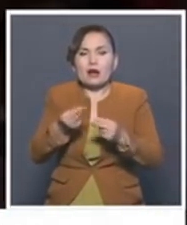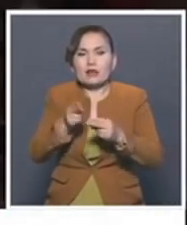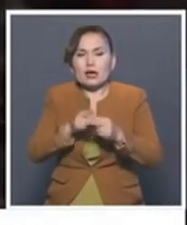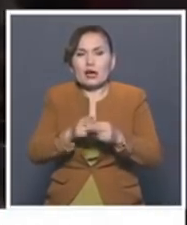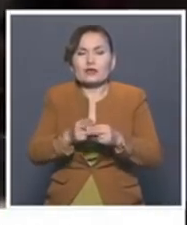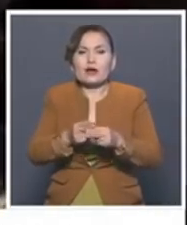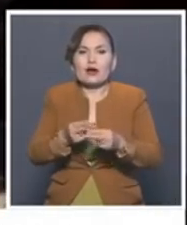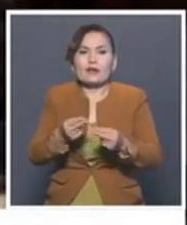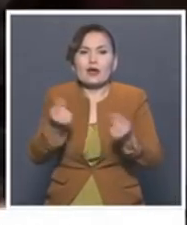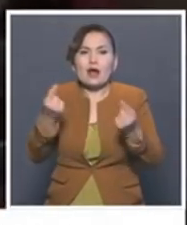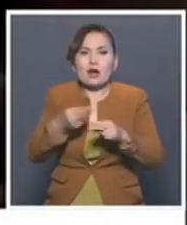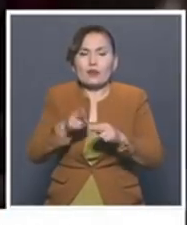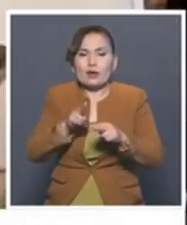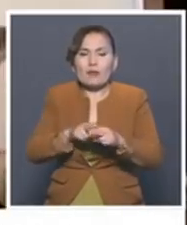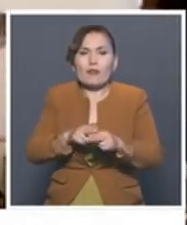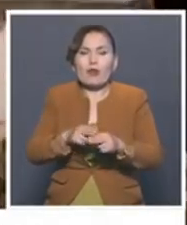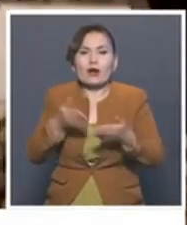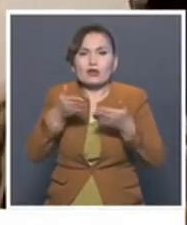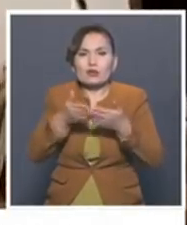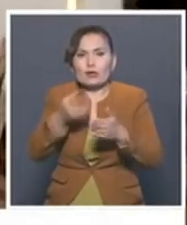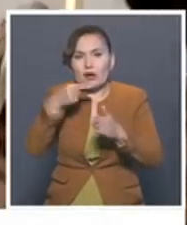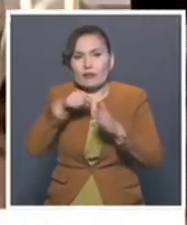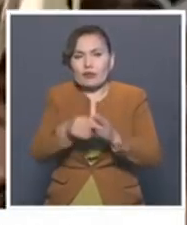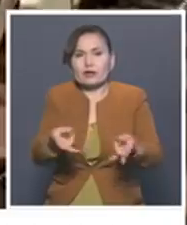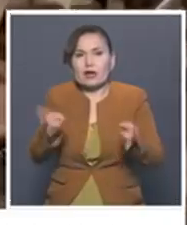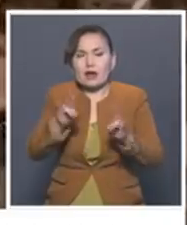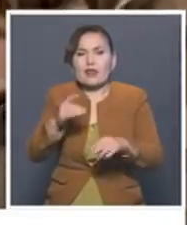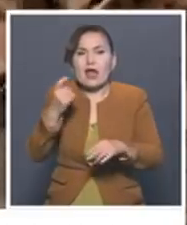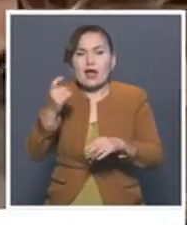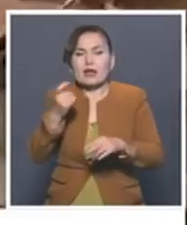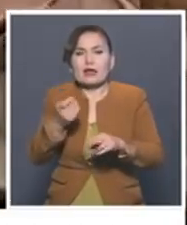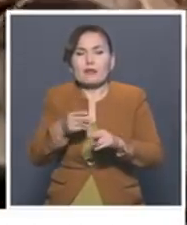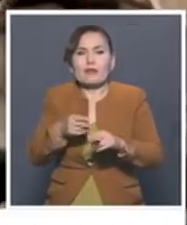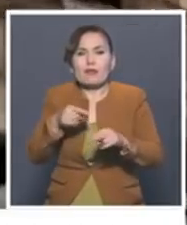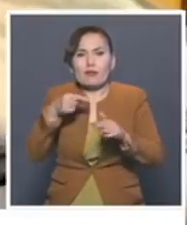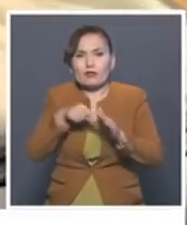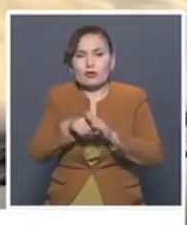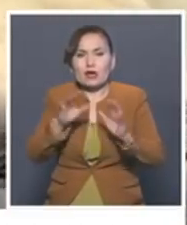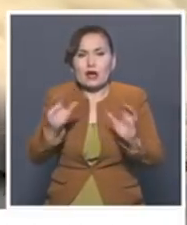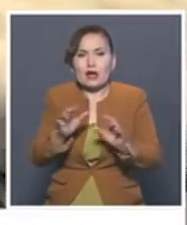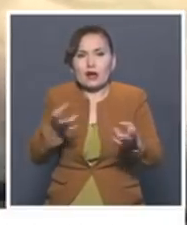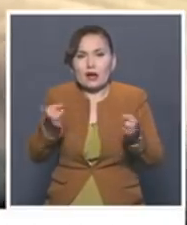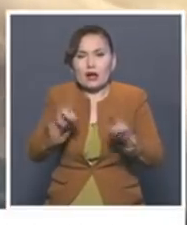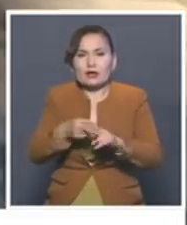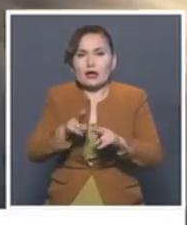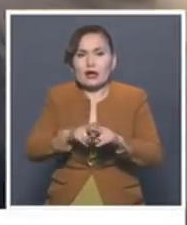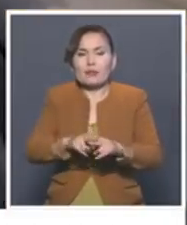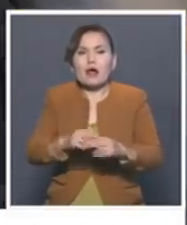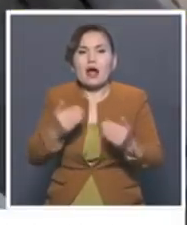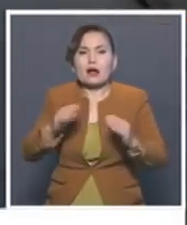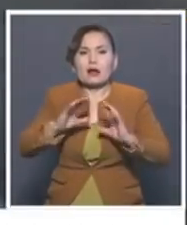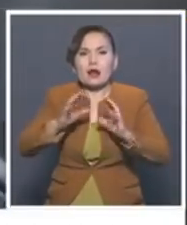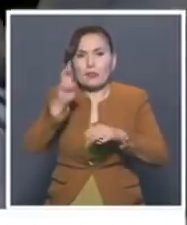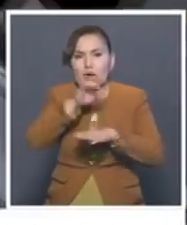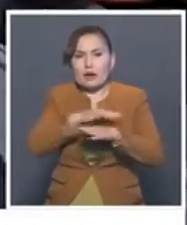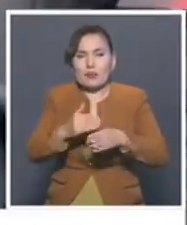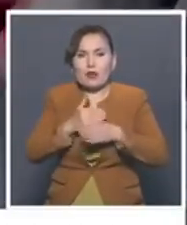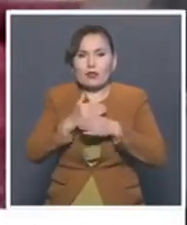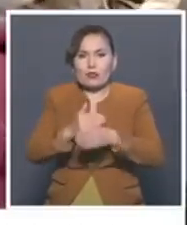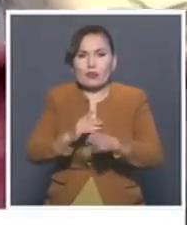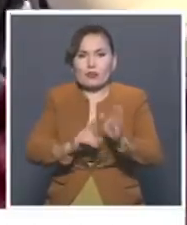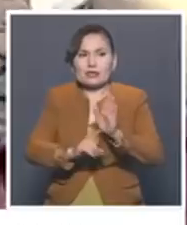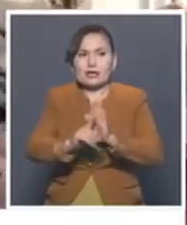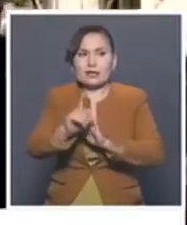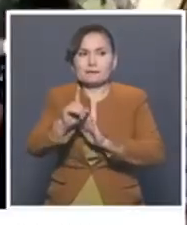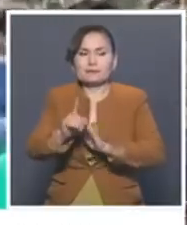байланысты Бейрут жағалауында қалған. Эпидемия салдарынан терең экономикалық дағдарысқа батқан Ливанға қазір әлем елдері көмек көрсетіп